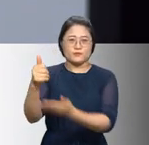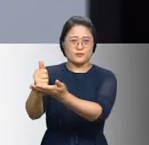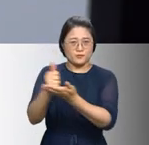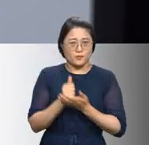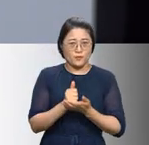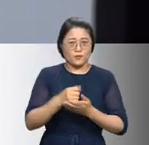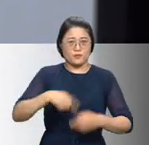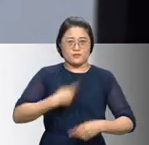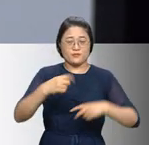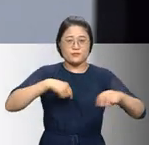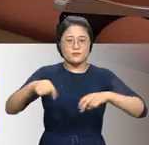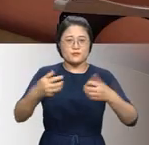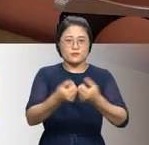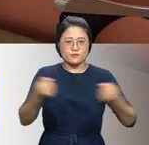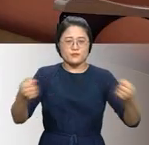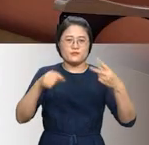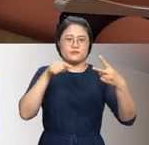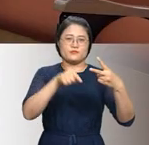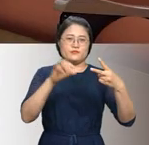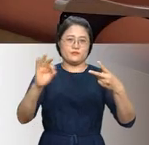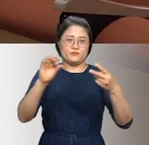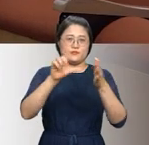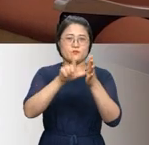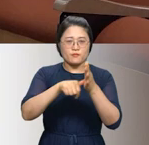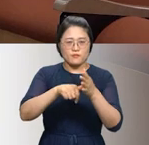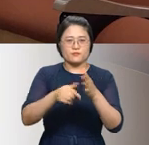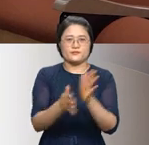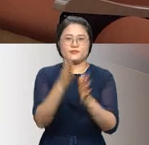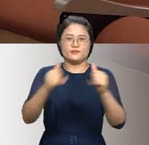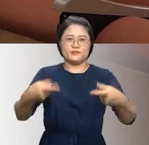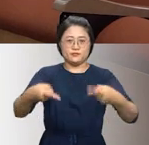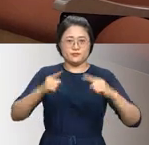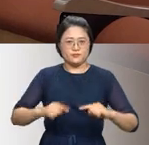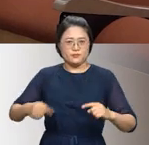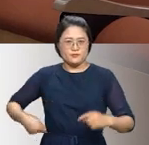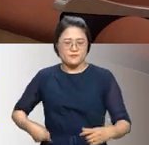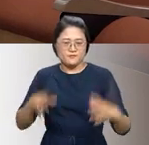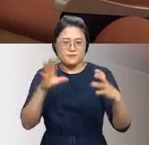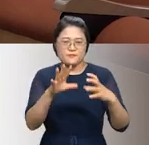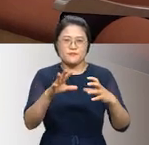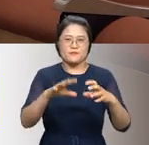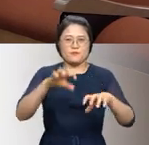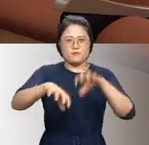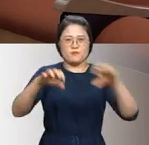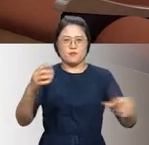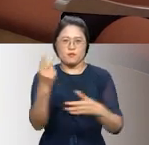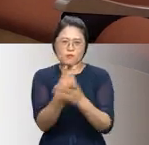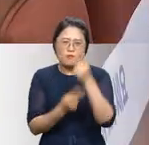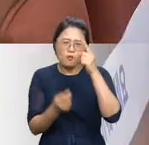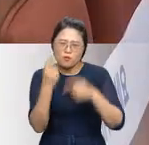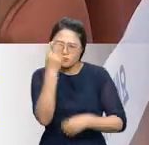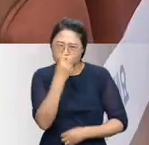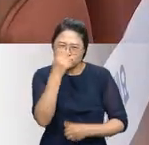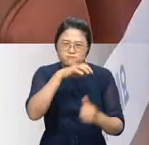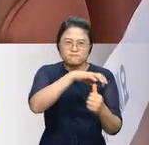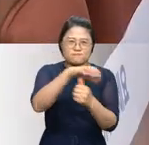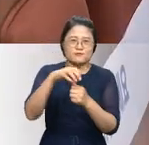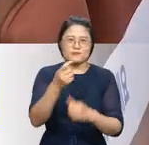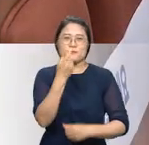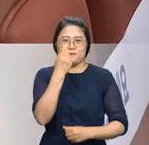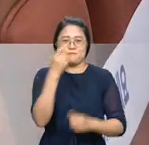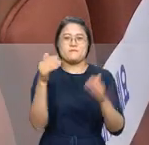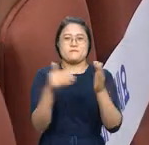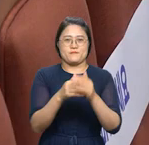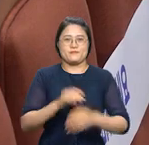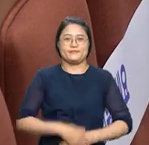초빙해 자치분권 2.0 시대의 시민참여, 협치, 동네통합 돌봄 플랫폼에 대해 학습하는 시간을